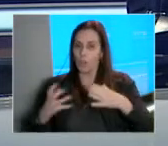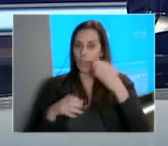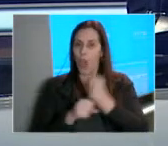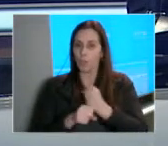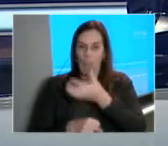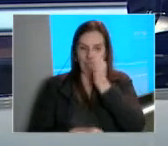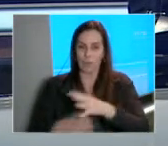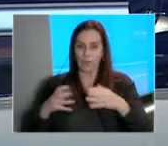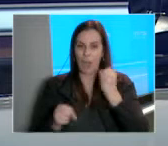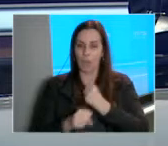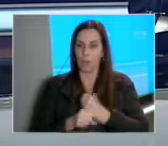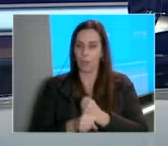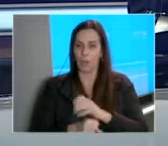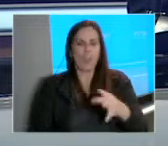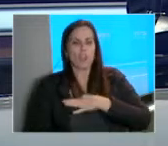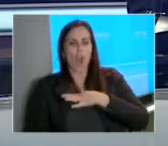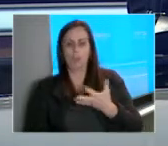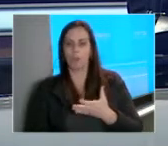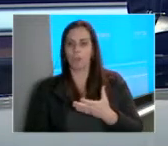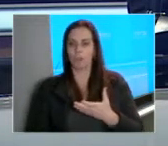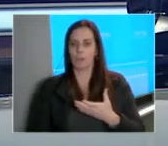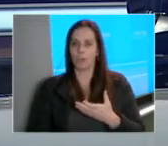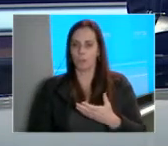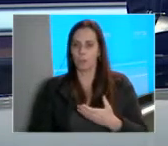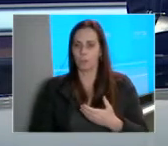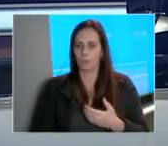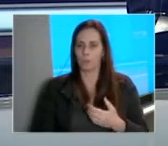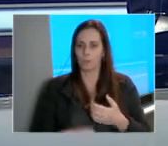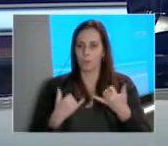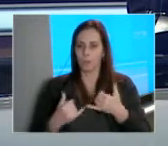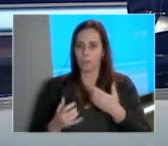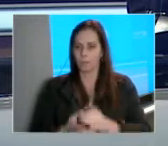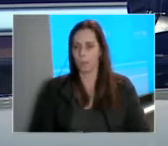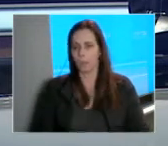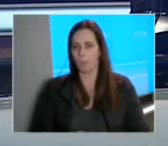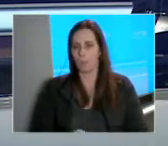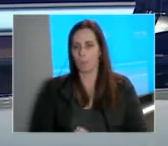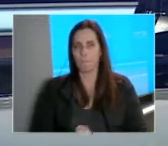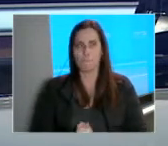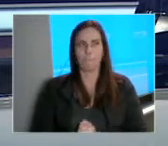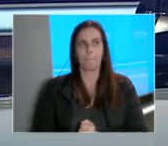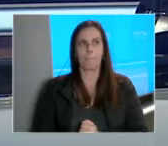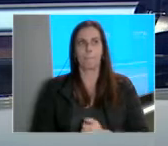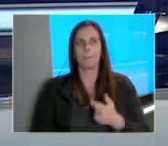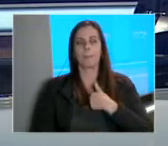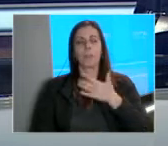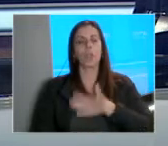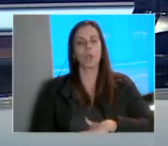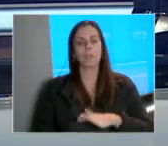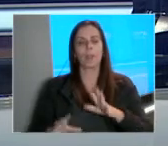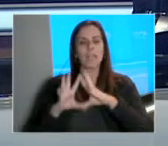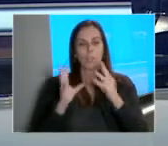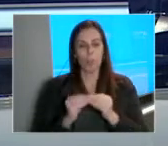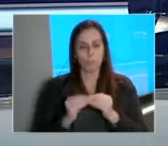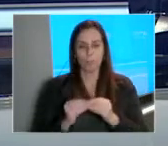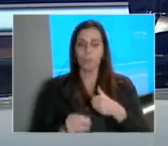העבודה, עזבו את מפלגת שלנו, העבודה. מה זה שלנו? הכוונה, טוב, סתם עכשיו זה שיח, זה לא... רגע, לא, אני רוצה... אני רוצה למשפטי סיכום.